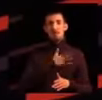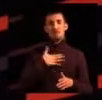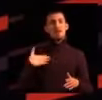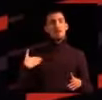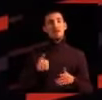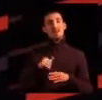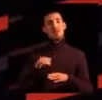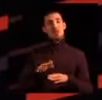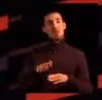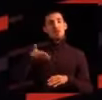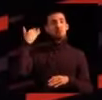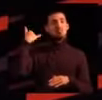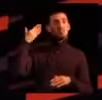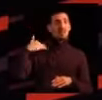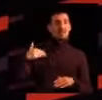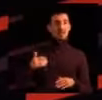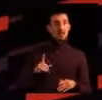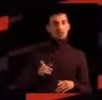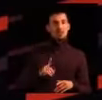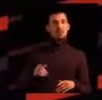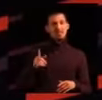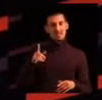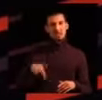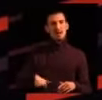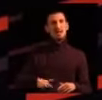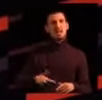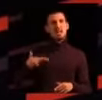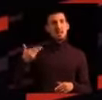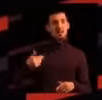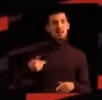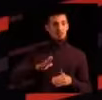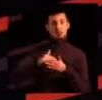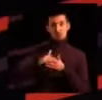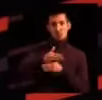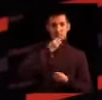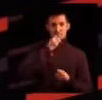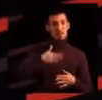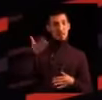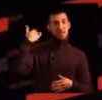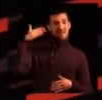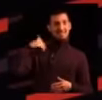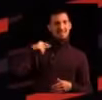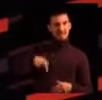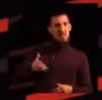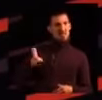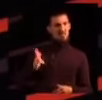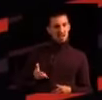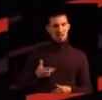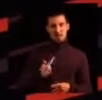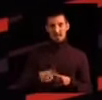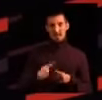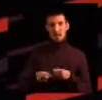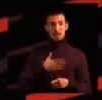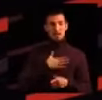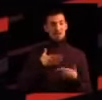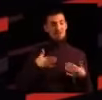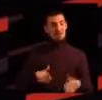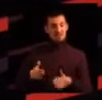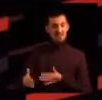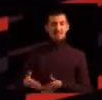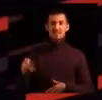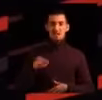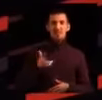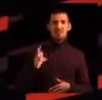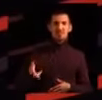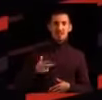nostres infants. En Comú Podem sabem que també tenen dret al passat. La meva filla i el meu fill tenen dret a saber qui va ser el seu